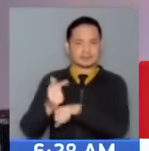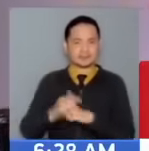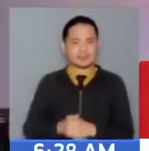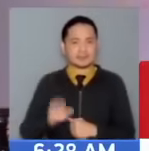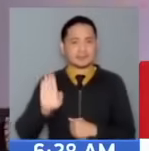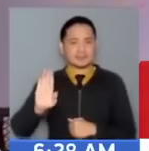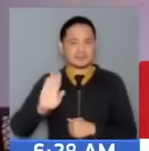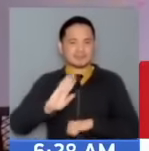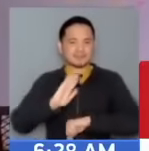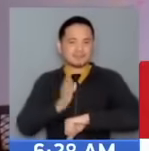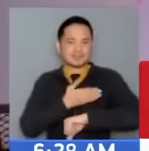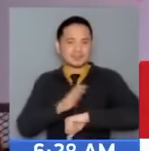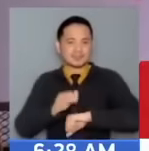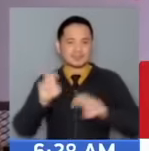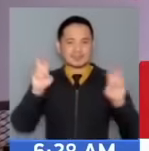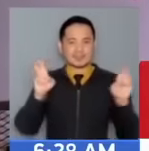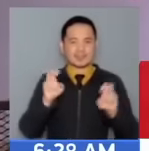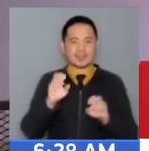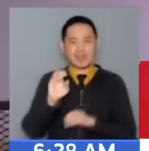on a Hill.